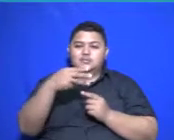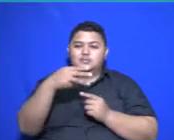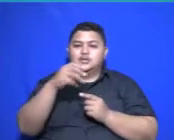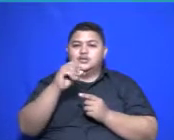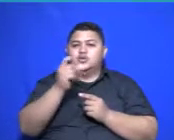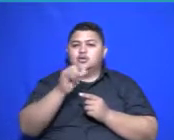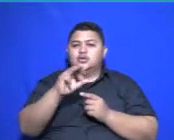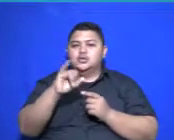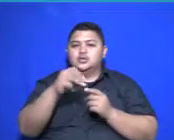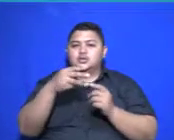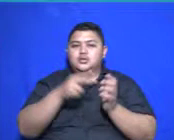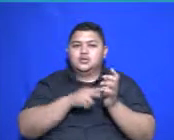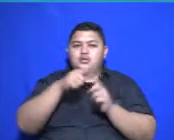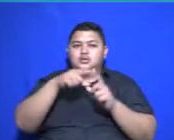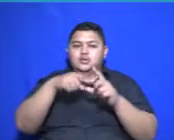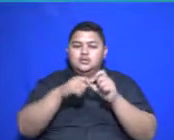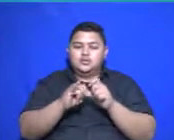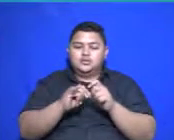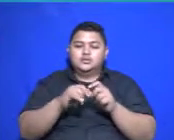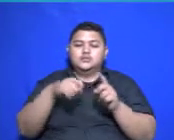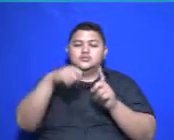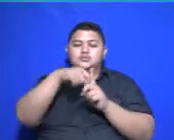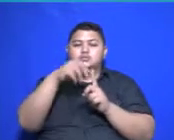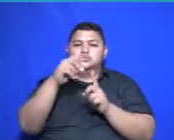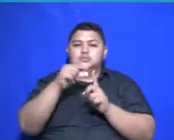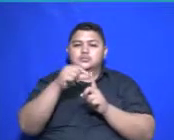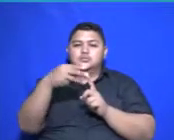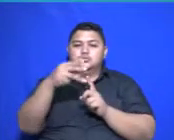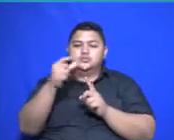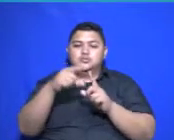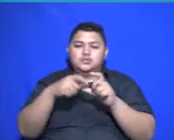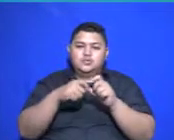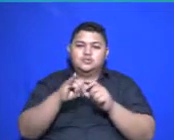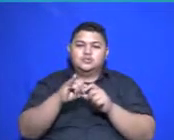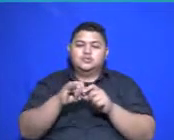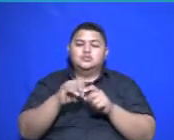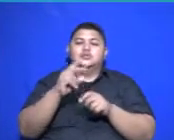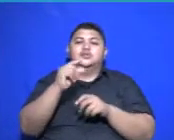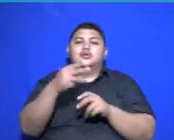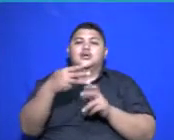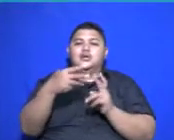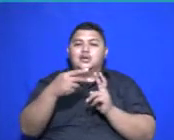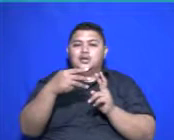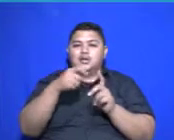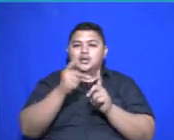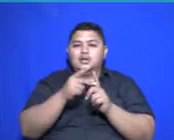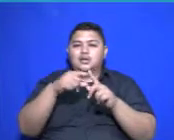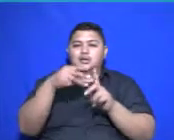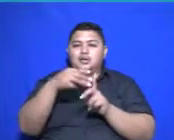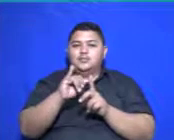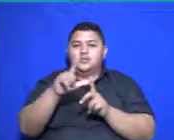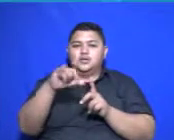reorientasi koperasi. Kedua, rehabilitasi kooperasi. Dan ketiga, pengembangan